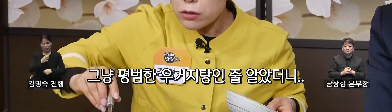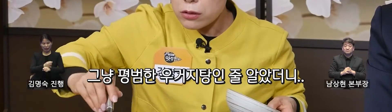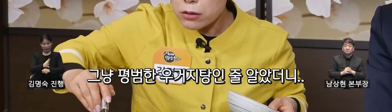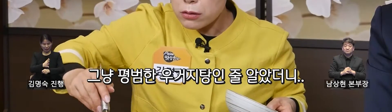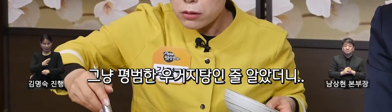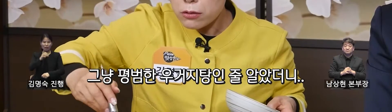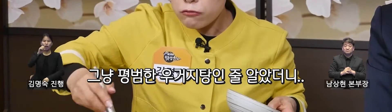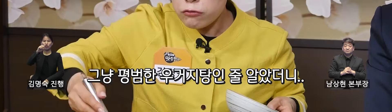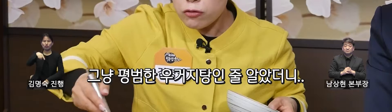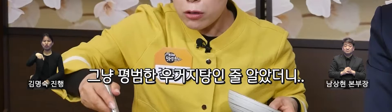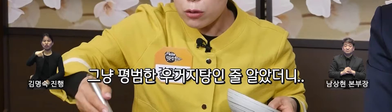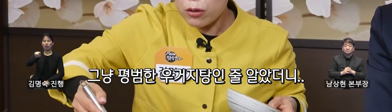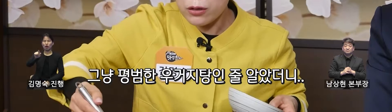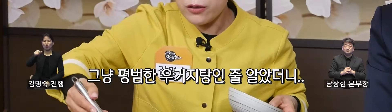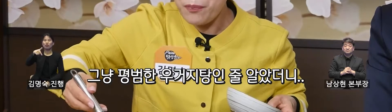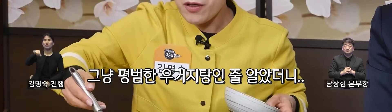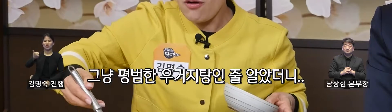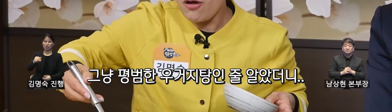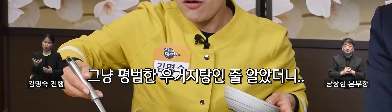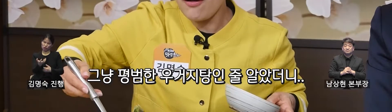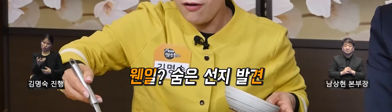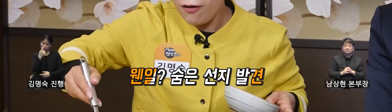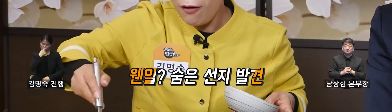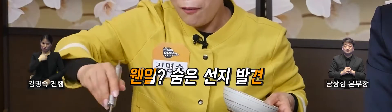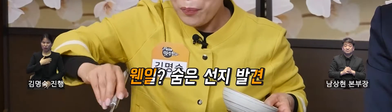간단한 우거지 국인 줄 알았더니,